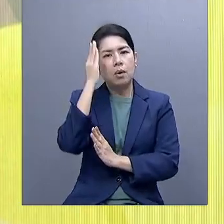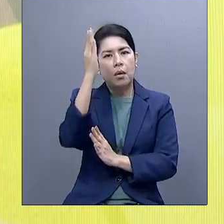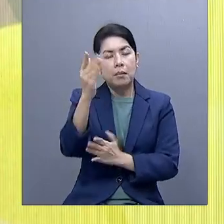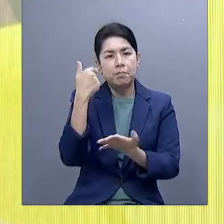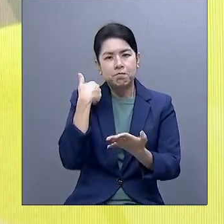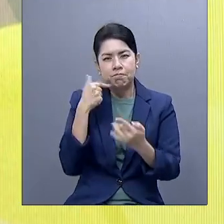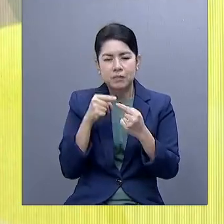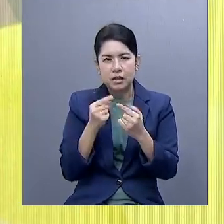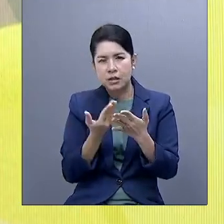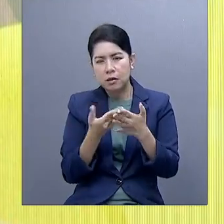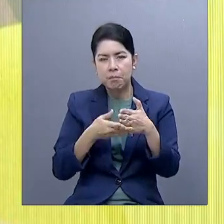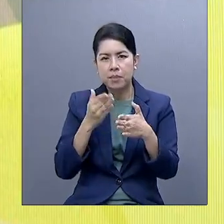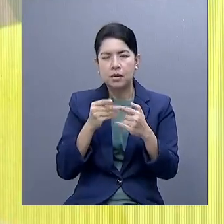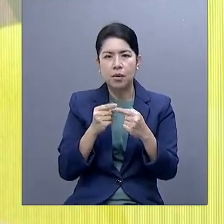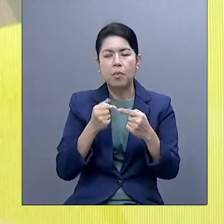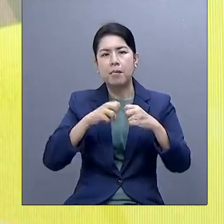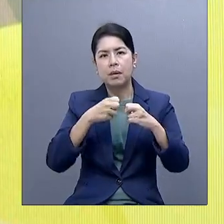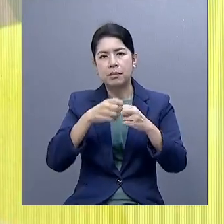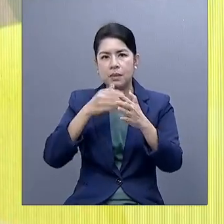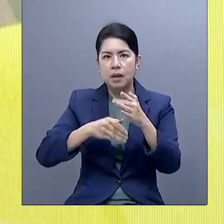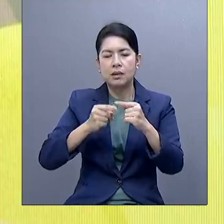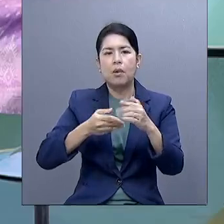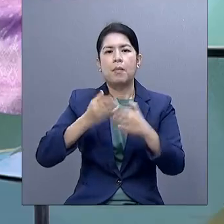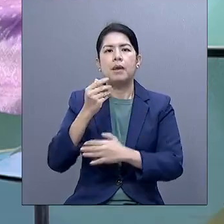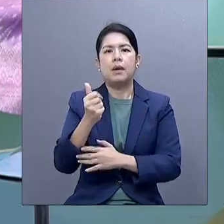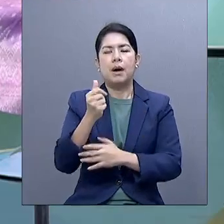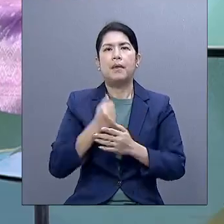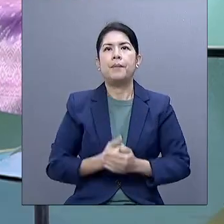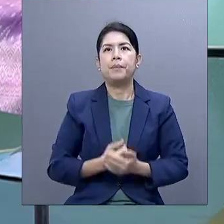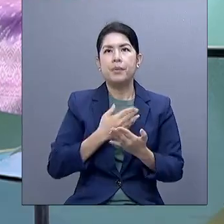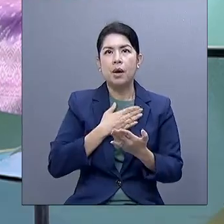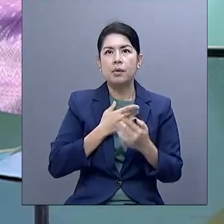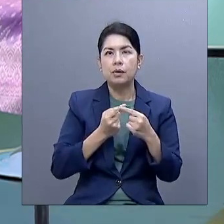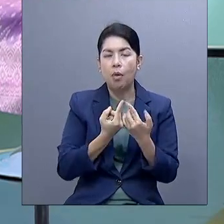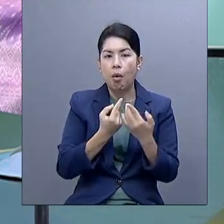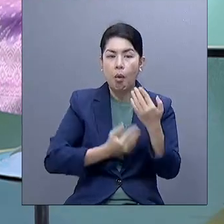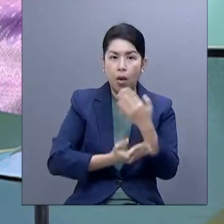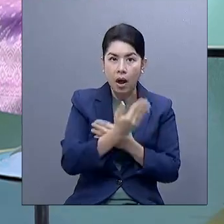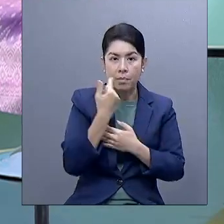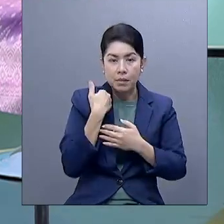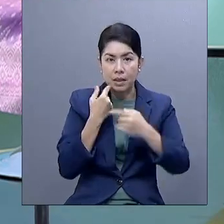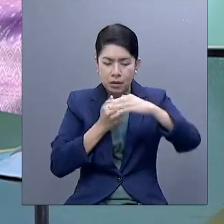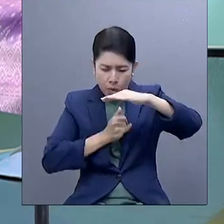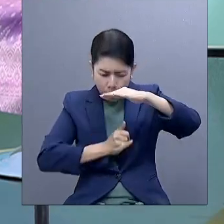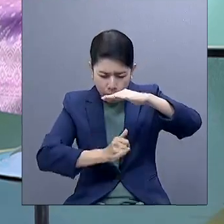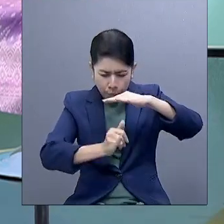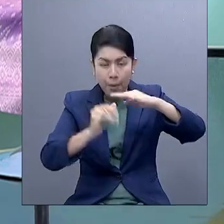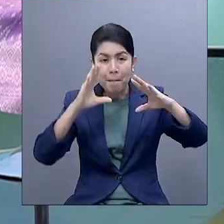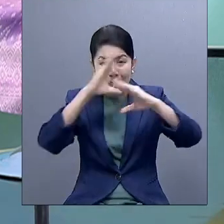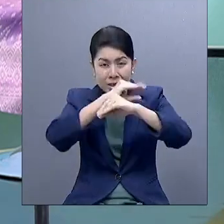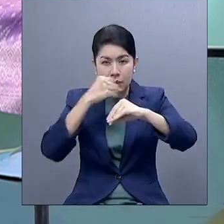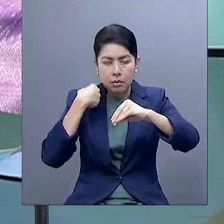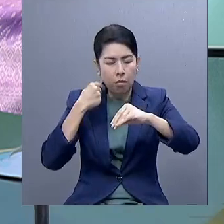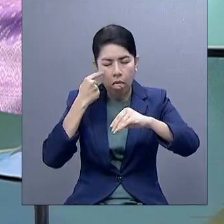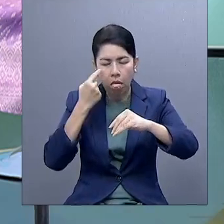มิดนั่นเองเพราะว่าเมื่อสักครู่นี้ค่ะน้องยุ้ยในช่วงคุยกันวันใหม ่ ได้มีโอกาสไปลอดอุโมงค์ด้วยคุณผู้ชมเขาจำลองสถานการณ์ให้เป็นเหมือนแบบว่ามืด